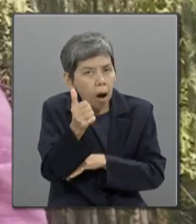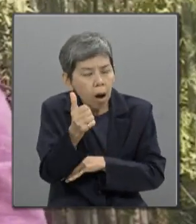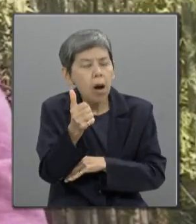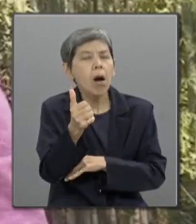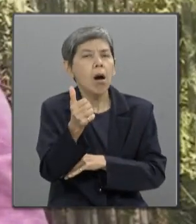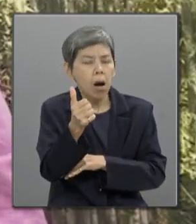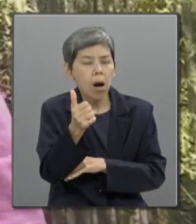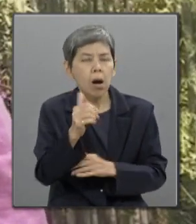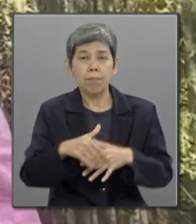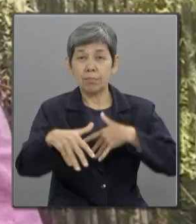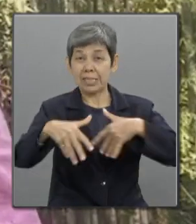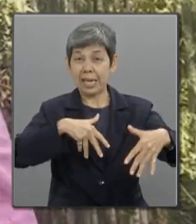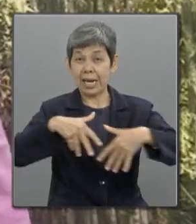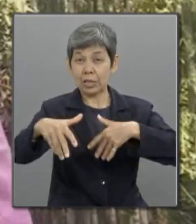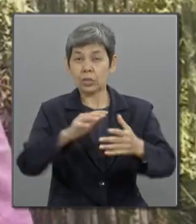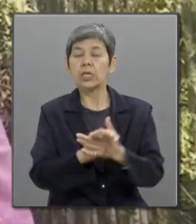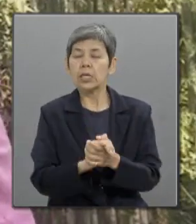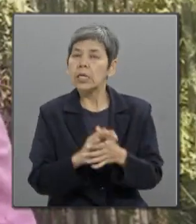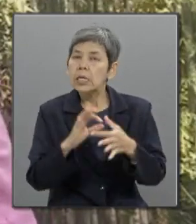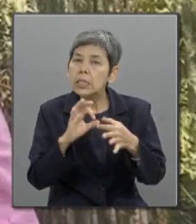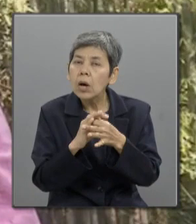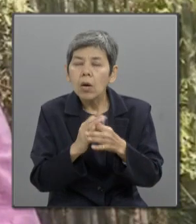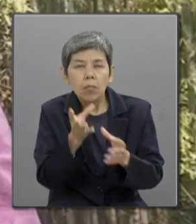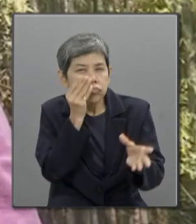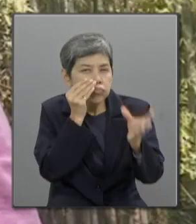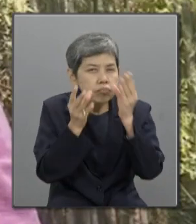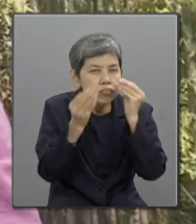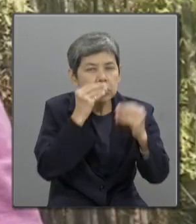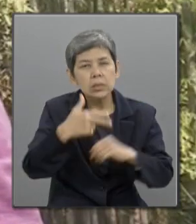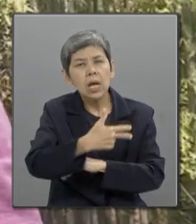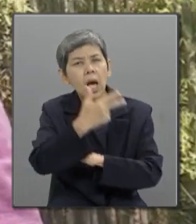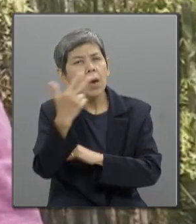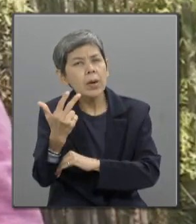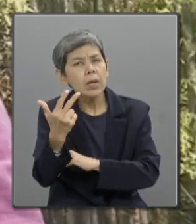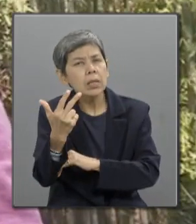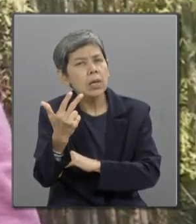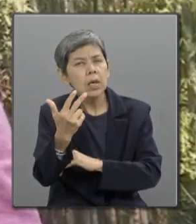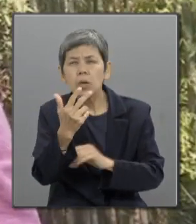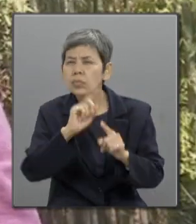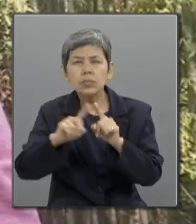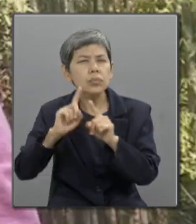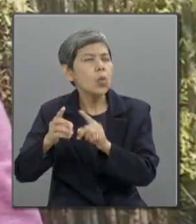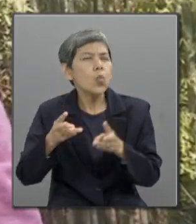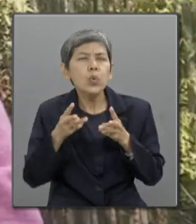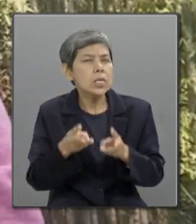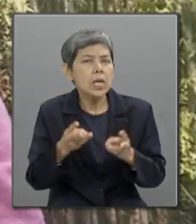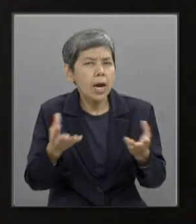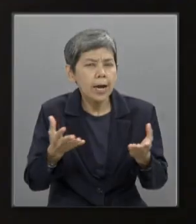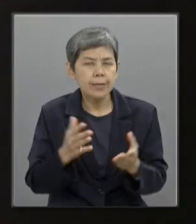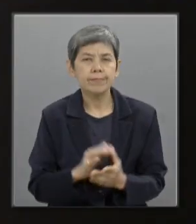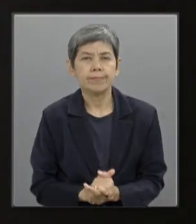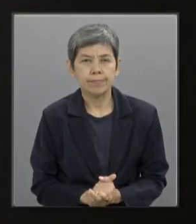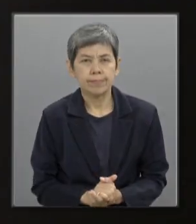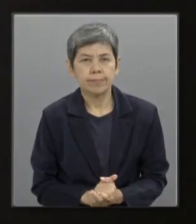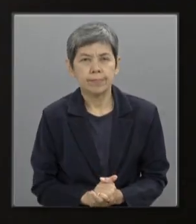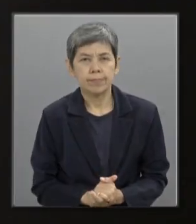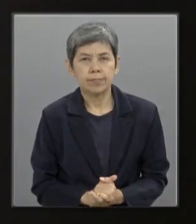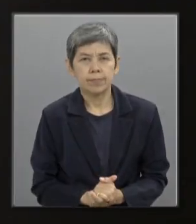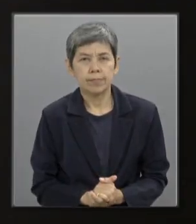ก็ประชาชนจะเข้าถึงสื่อไทย PBS หรือว่าสื่อสาธารณะได้อย่างไรอะคะ